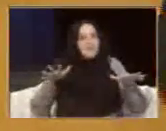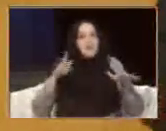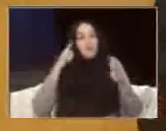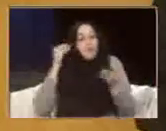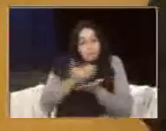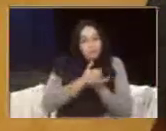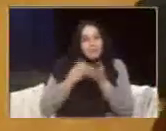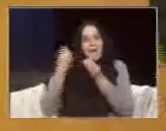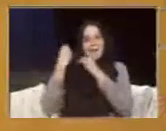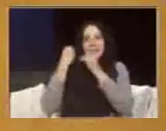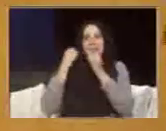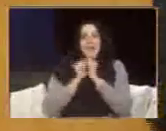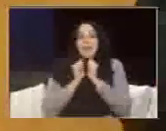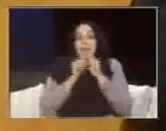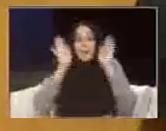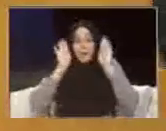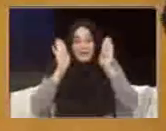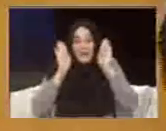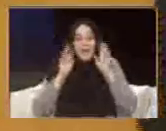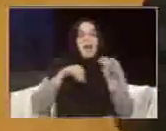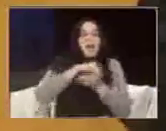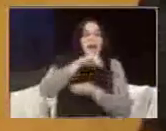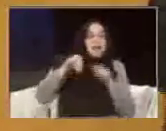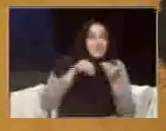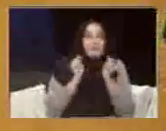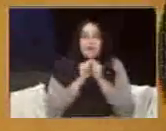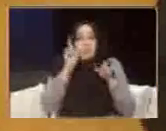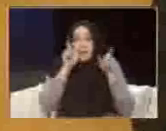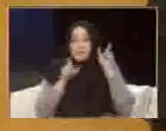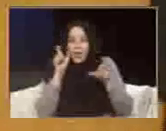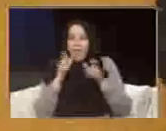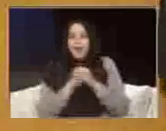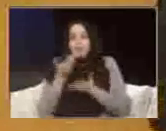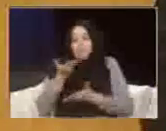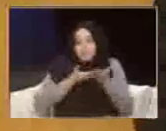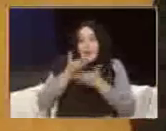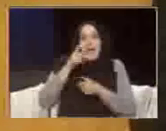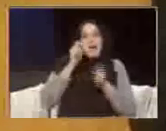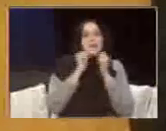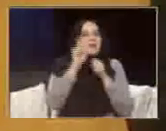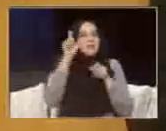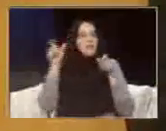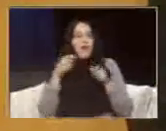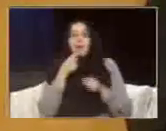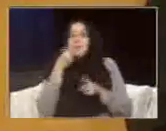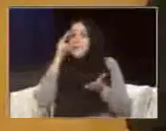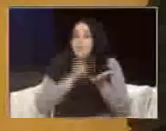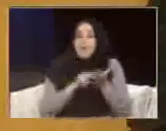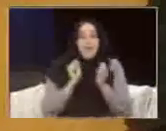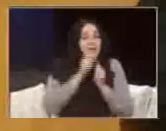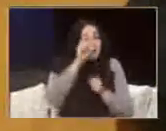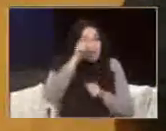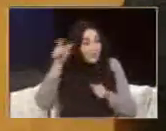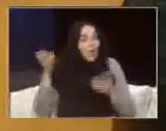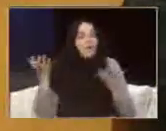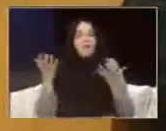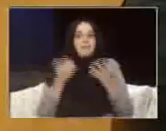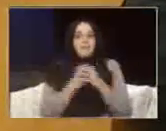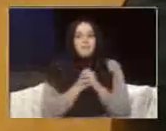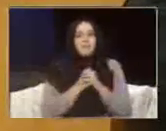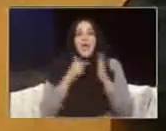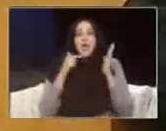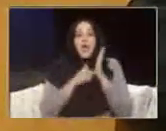خلال صلاته مع الناس، من خلال حجه مع الناس، من معاملته مع الناس، صدقه مع الناس. إذن فلهذا تمكن